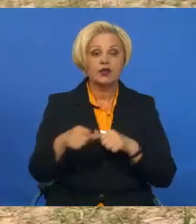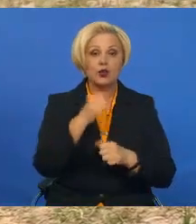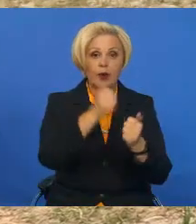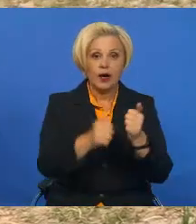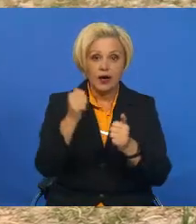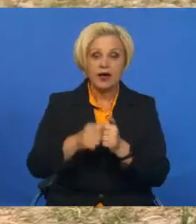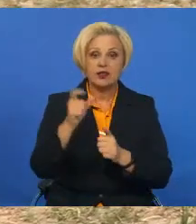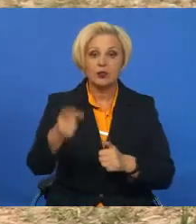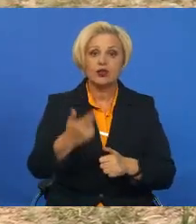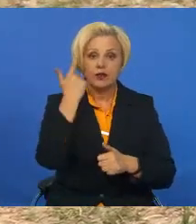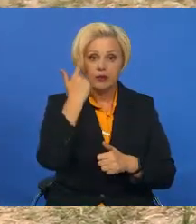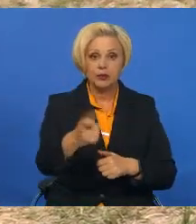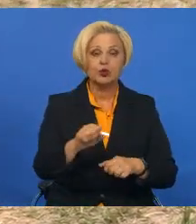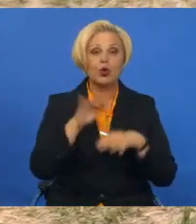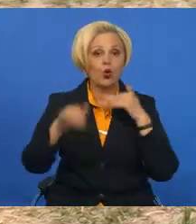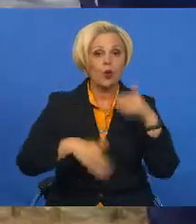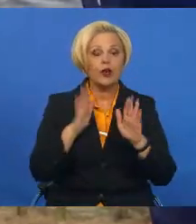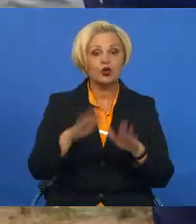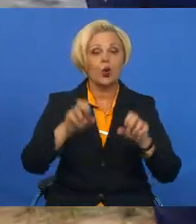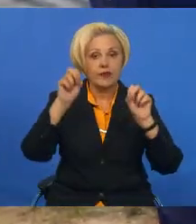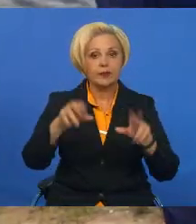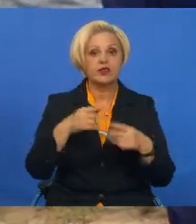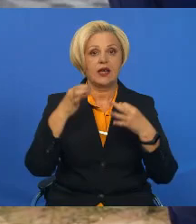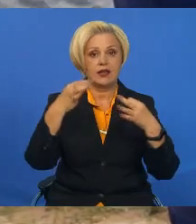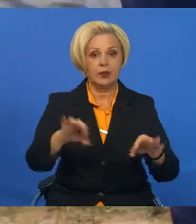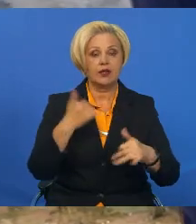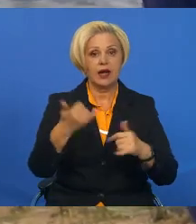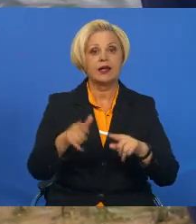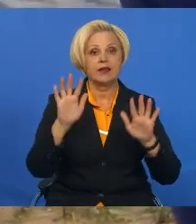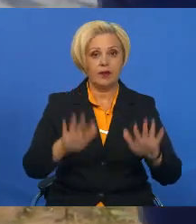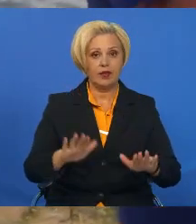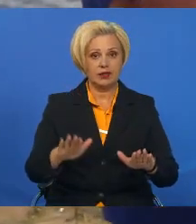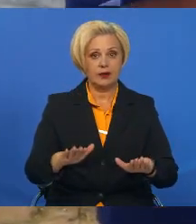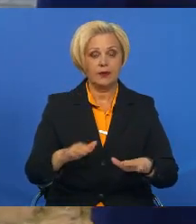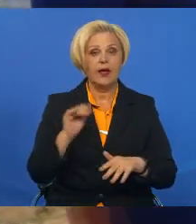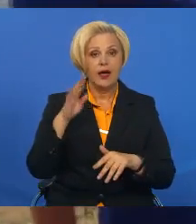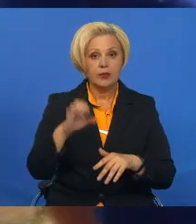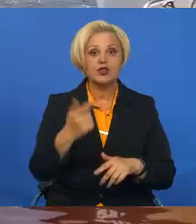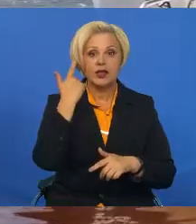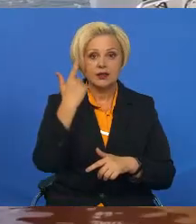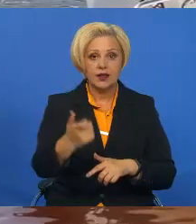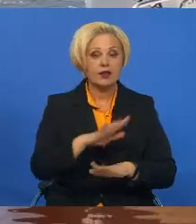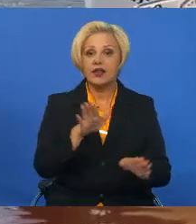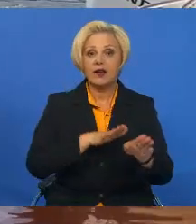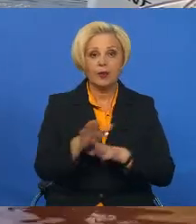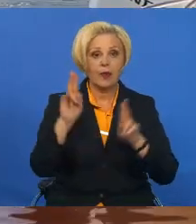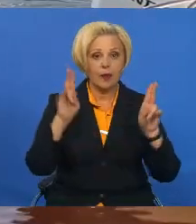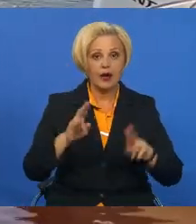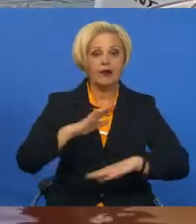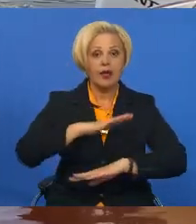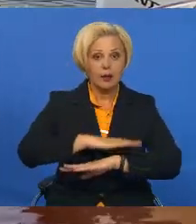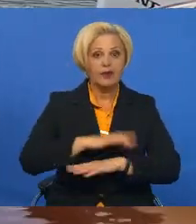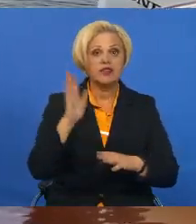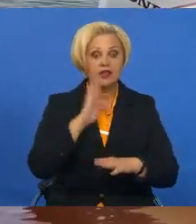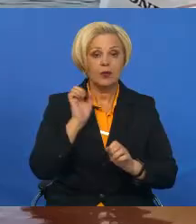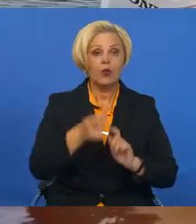громадянину нагадали, що купатися необхідно тільки у спеціально відведених для цього місцях. МНС нагадує, невиконання правил поводин на воді